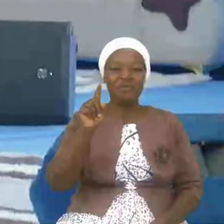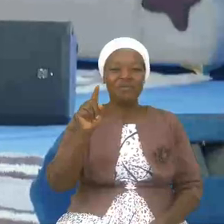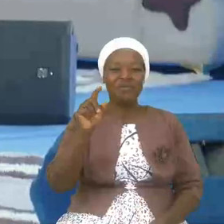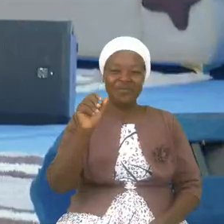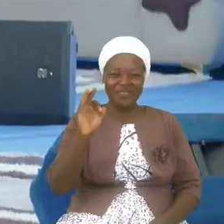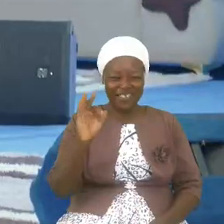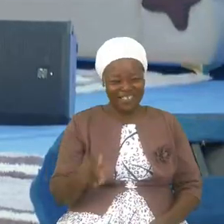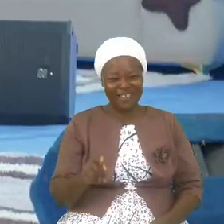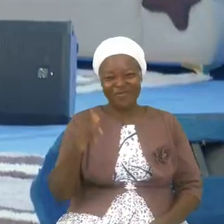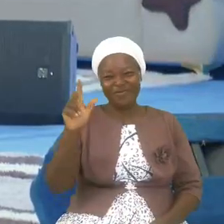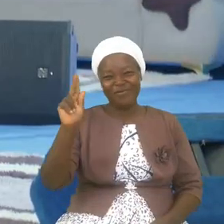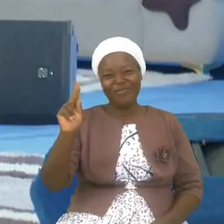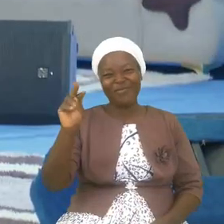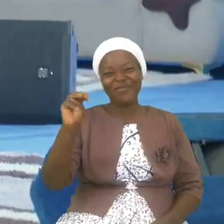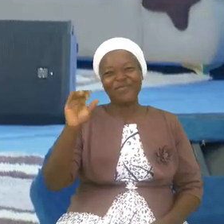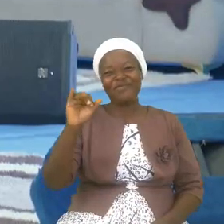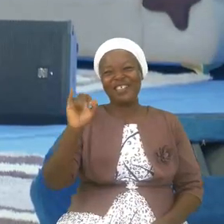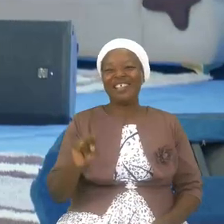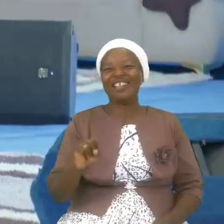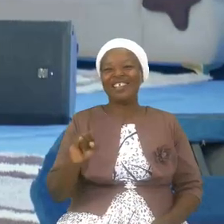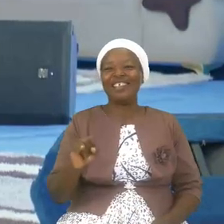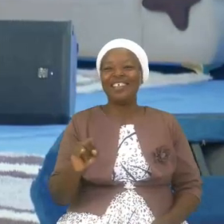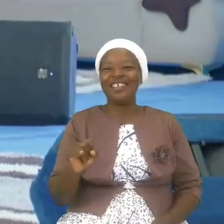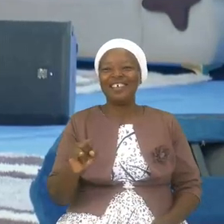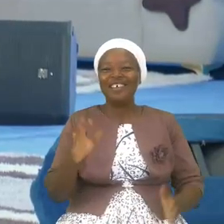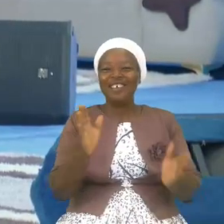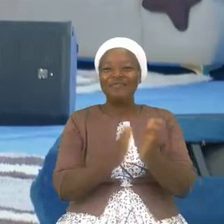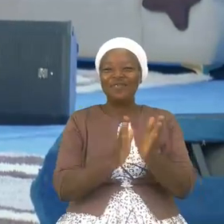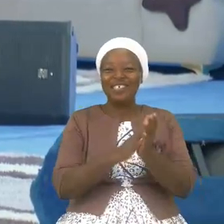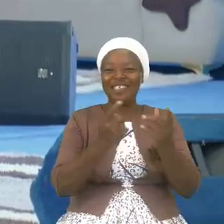Béni pasteur, merci. Gloire à Dieu.